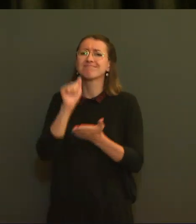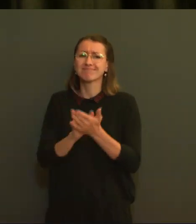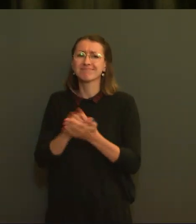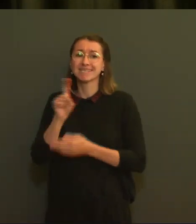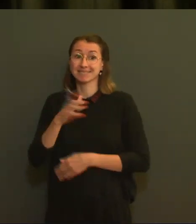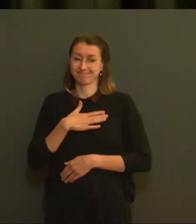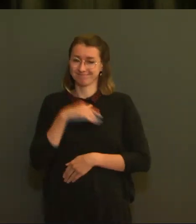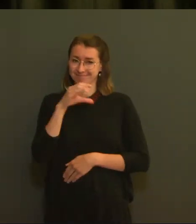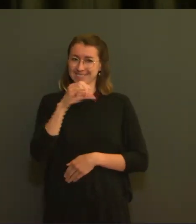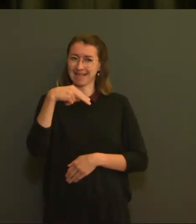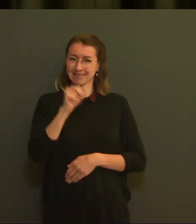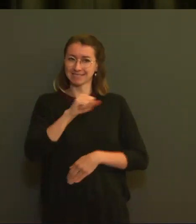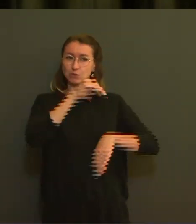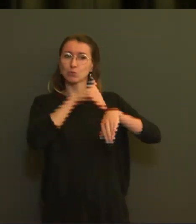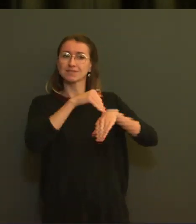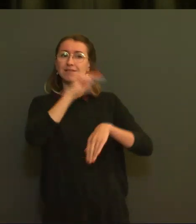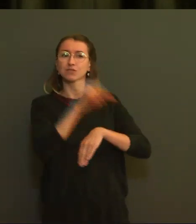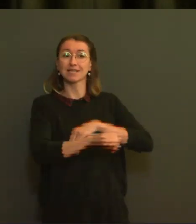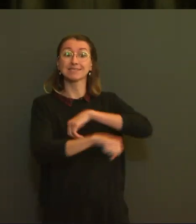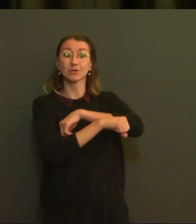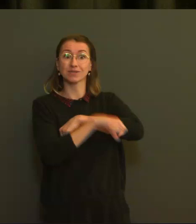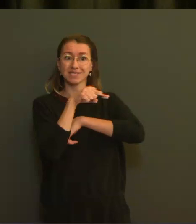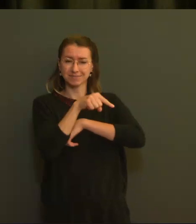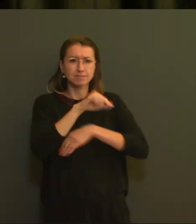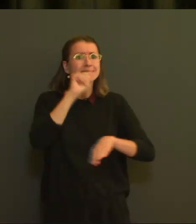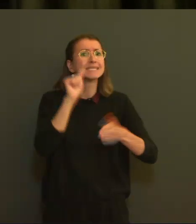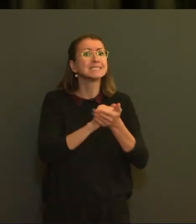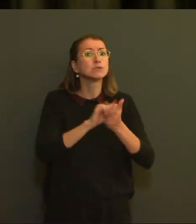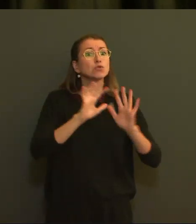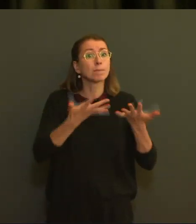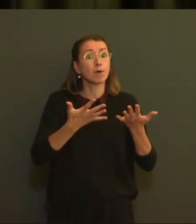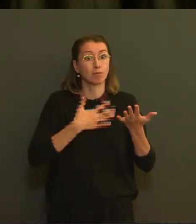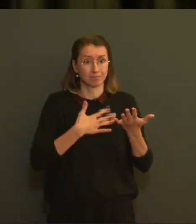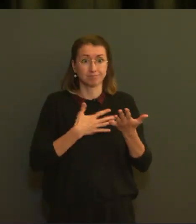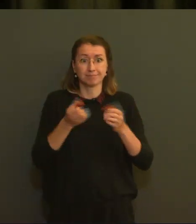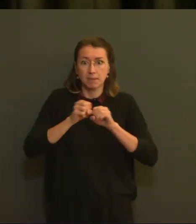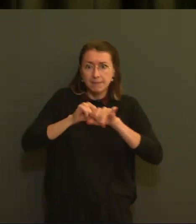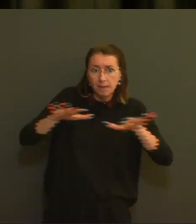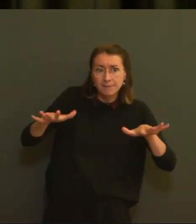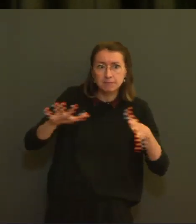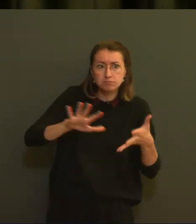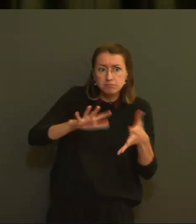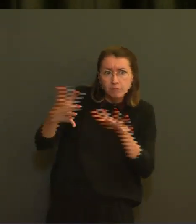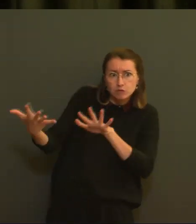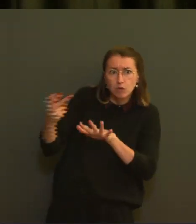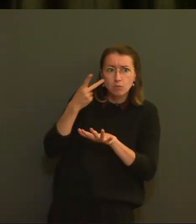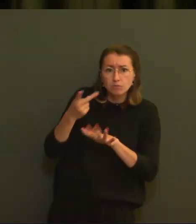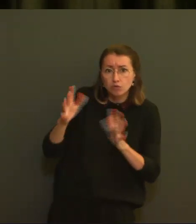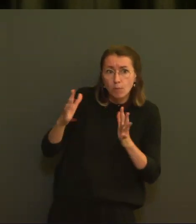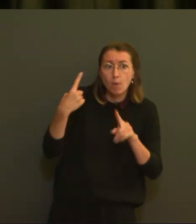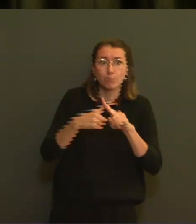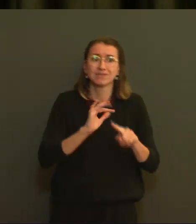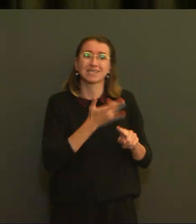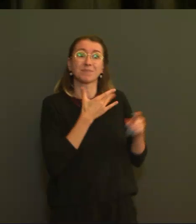éventuelle décision sur base de l'évolution de l'épidémie dans le pays et sur base des avis du groupe multidisciplinaire d'experts